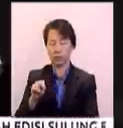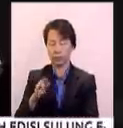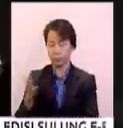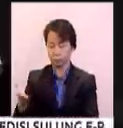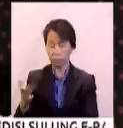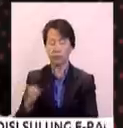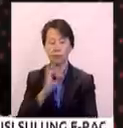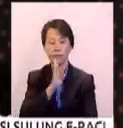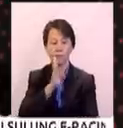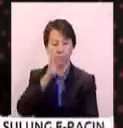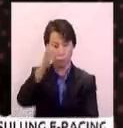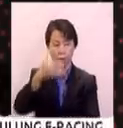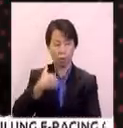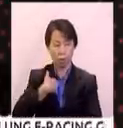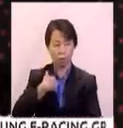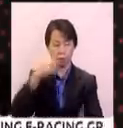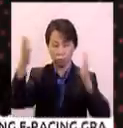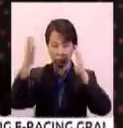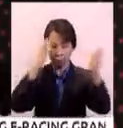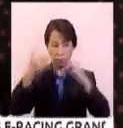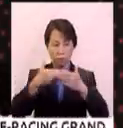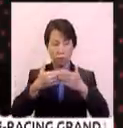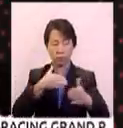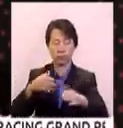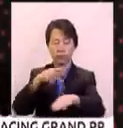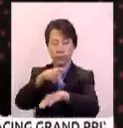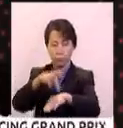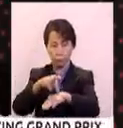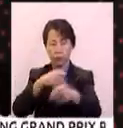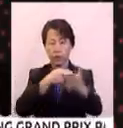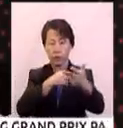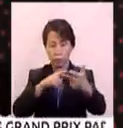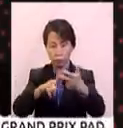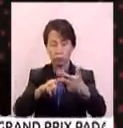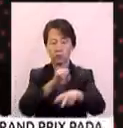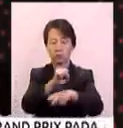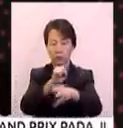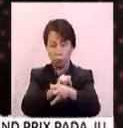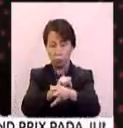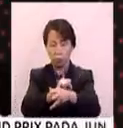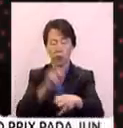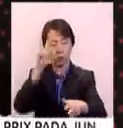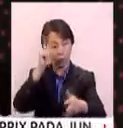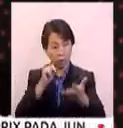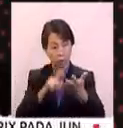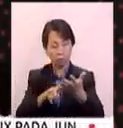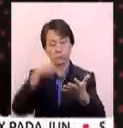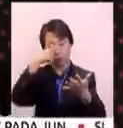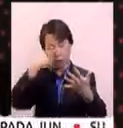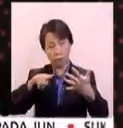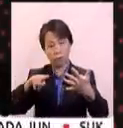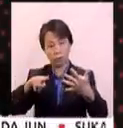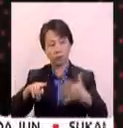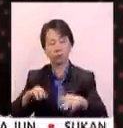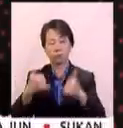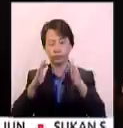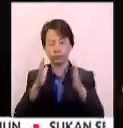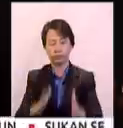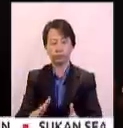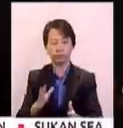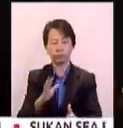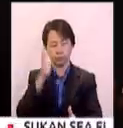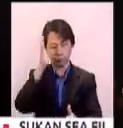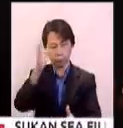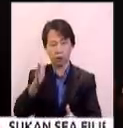Grand Prix ini bakal berlangsung di Malaysia sebelum ke Filipina, Indonesia, Singapura, Vietnam dan Thailand. Pemenang bagi setiap kejohanan